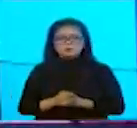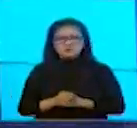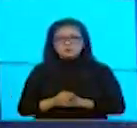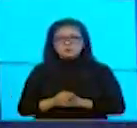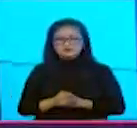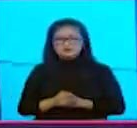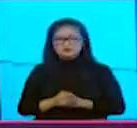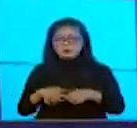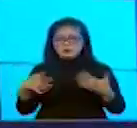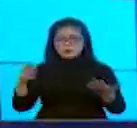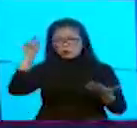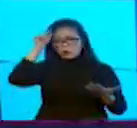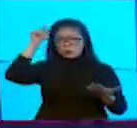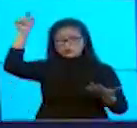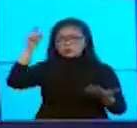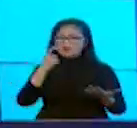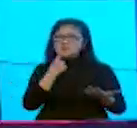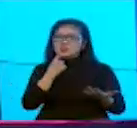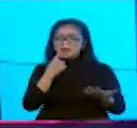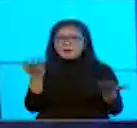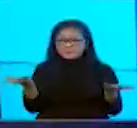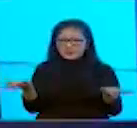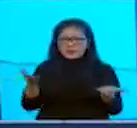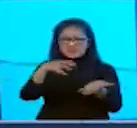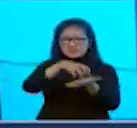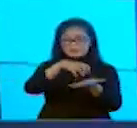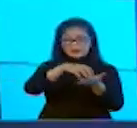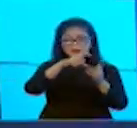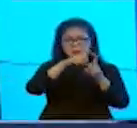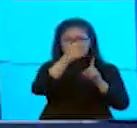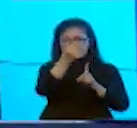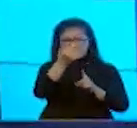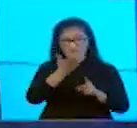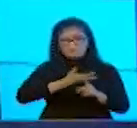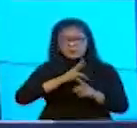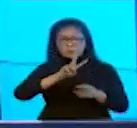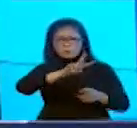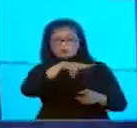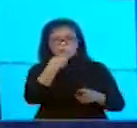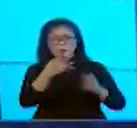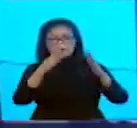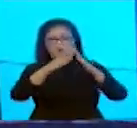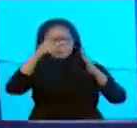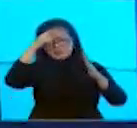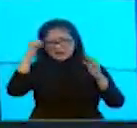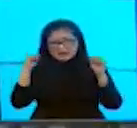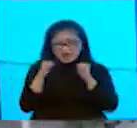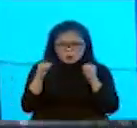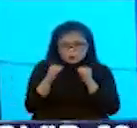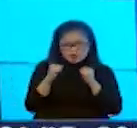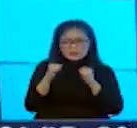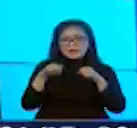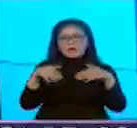Usulan terkait gedung DPR RI yang akan diubah menjadi RSDC penanganan COVID-19 disambut serius oleh anggota Dewan. Wakil Ketua DPR RI